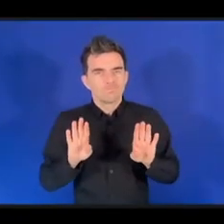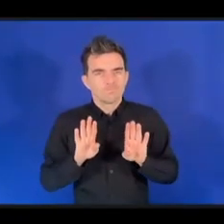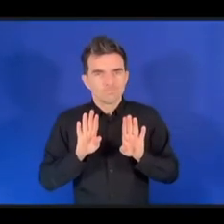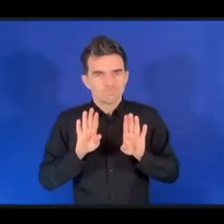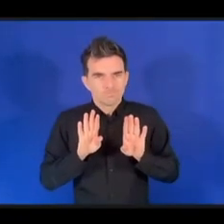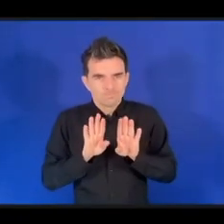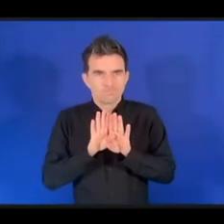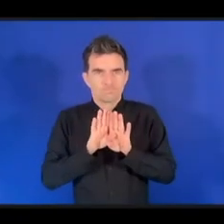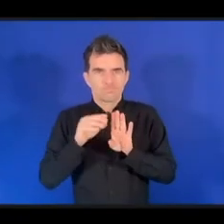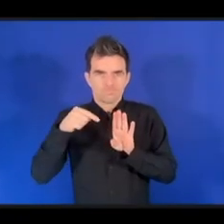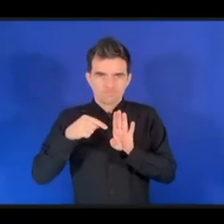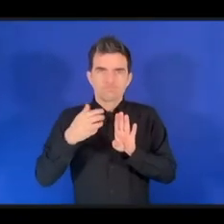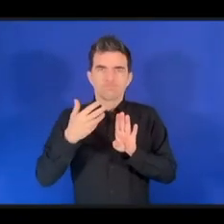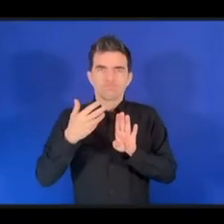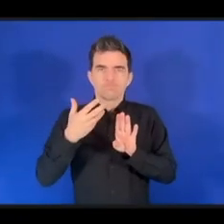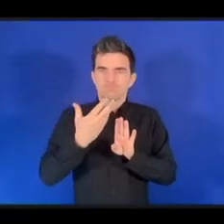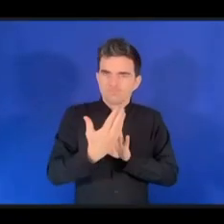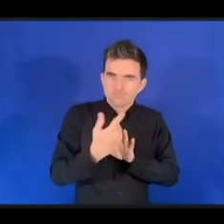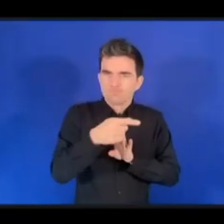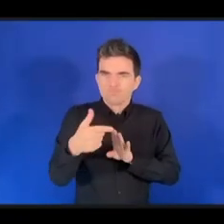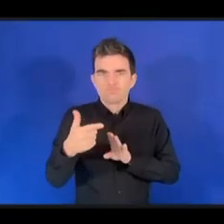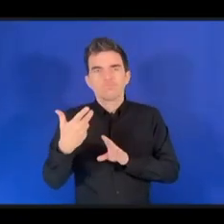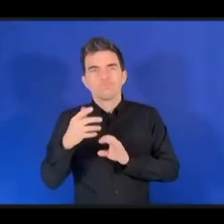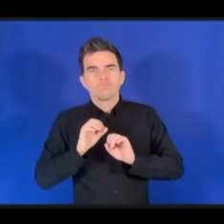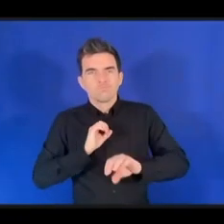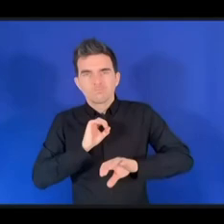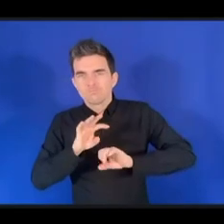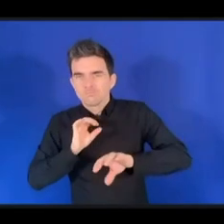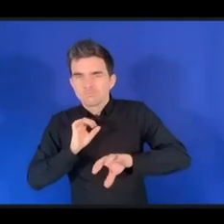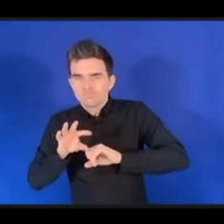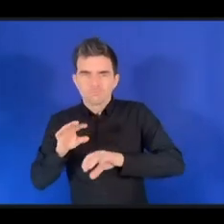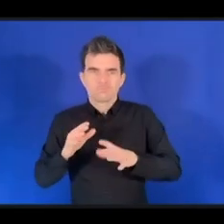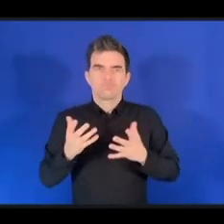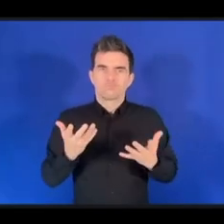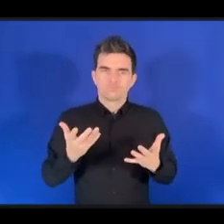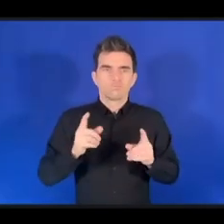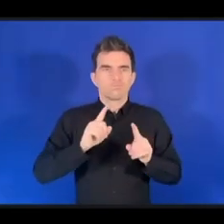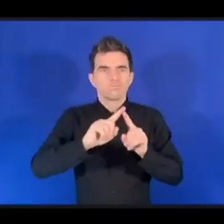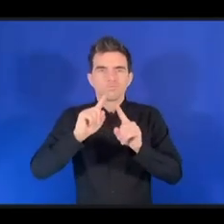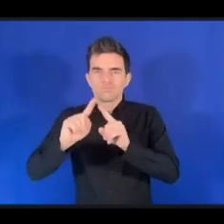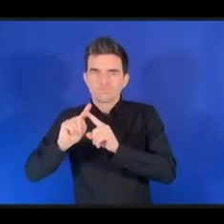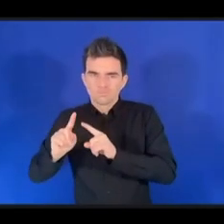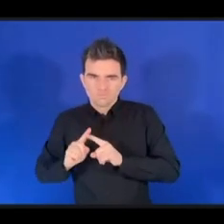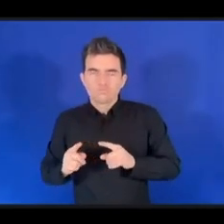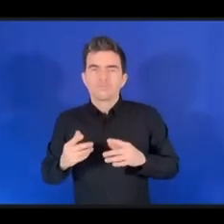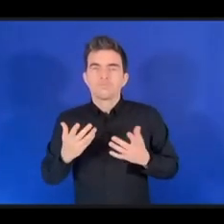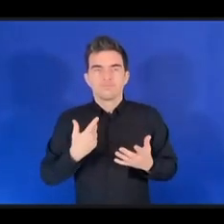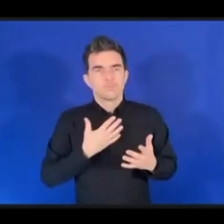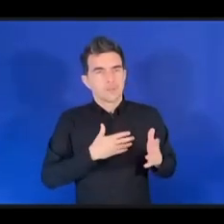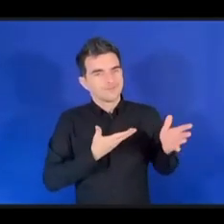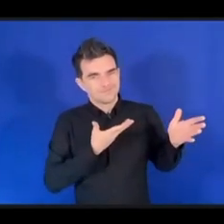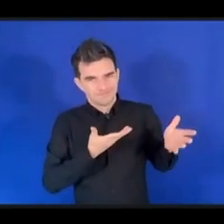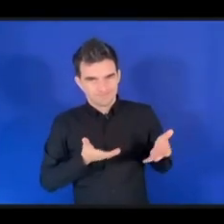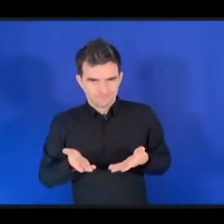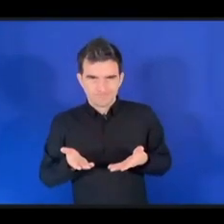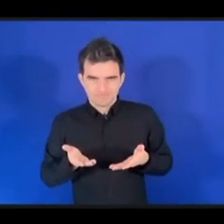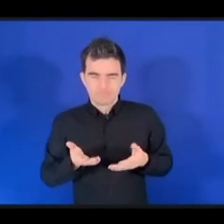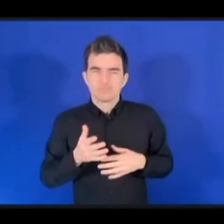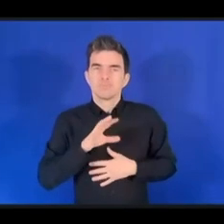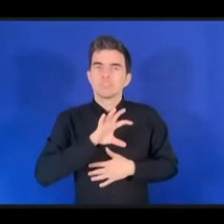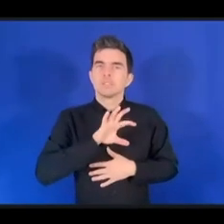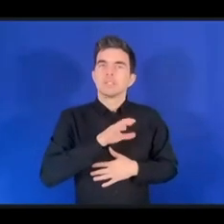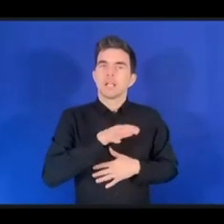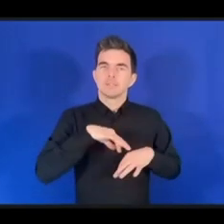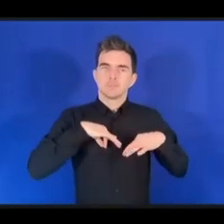先呢，我想请上 Watanabe Koichi， 日本内务和通